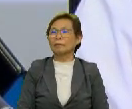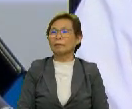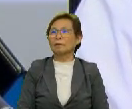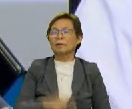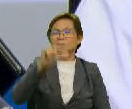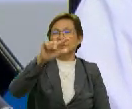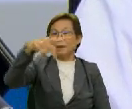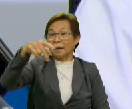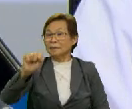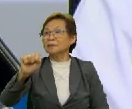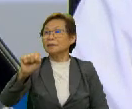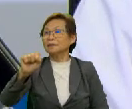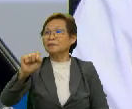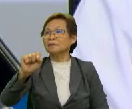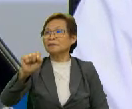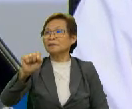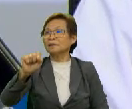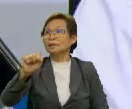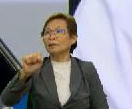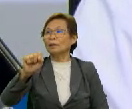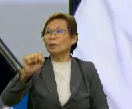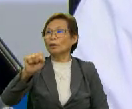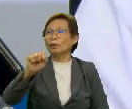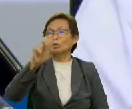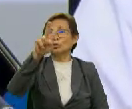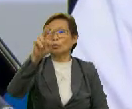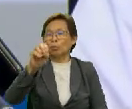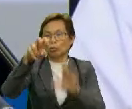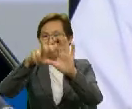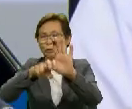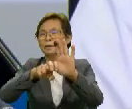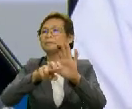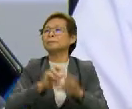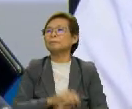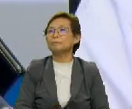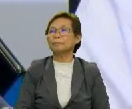Gabungan Parti Sarawak GPS 20 kerusi,